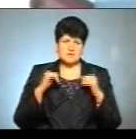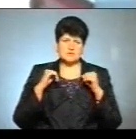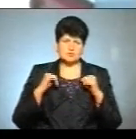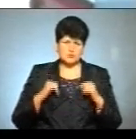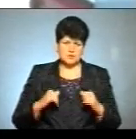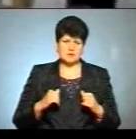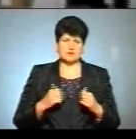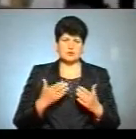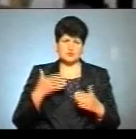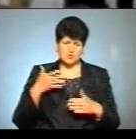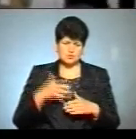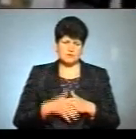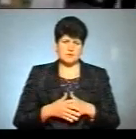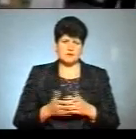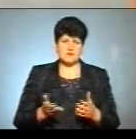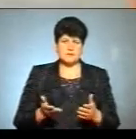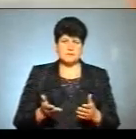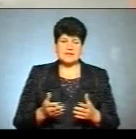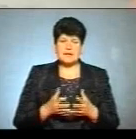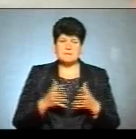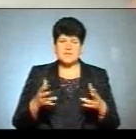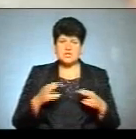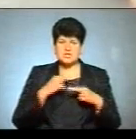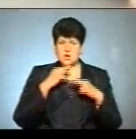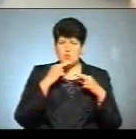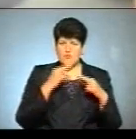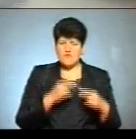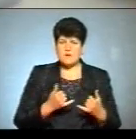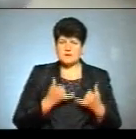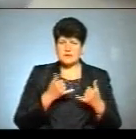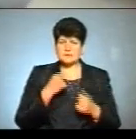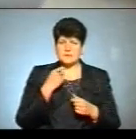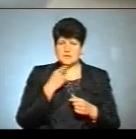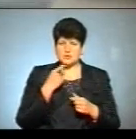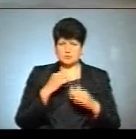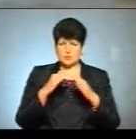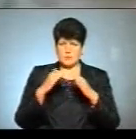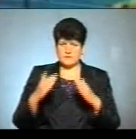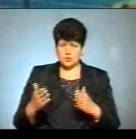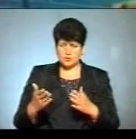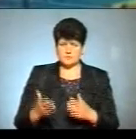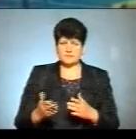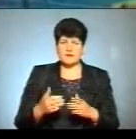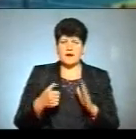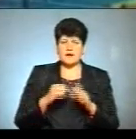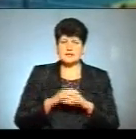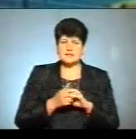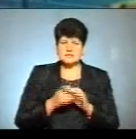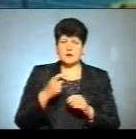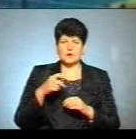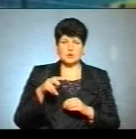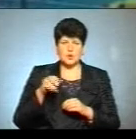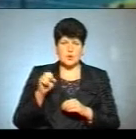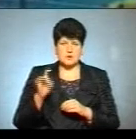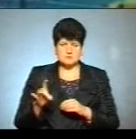відносяться з розумінням. Найбільше уваги адміністрація ринку приділила м'ясному павільйону. Антисептиком, хлорка